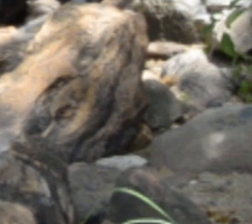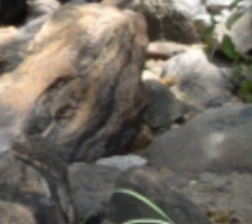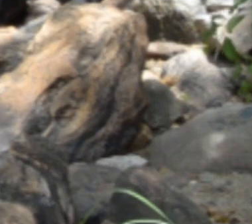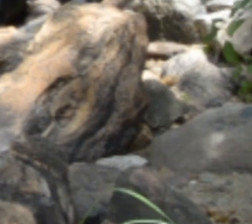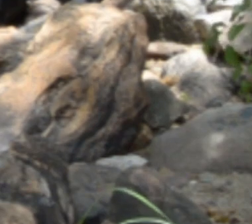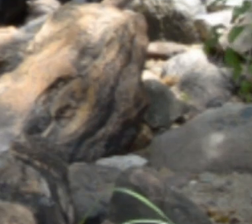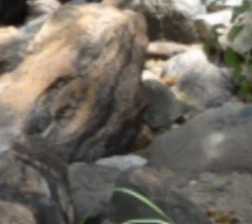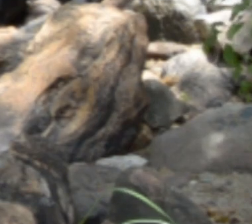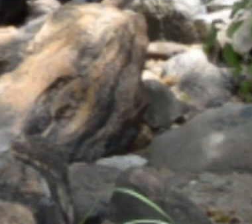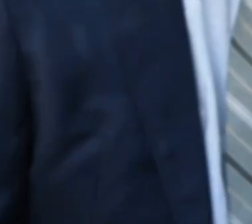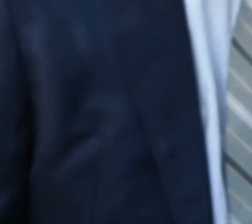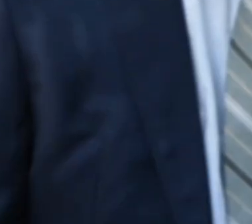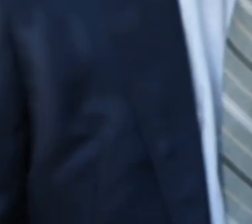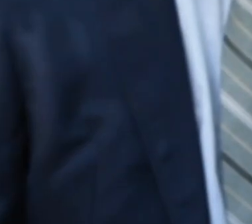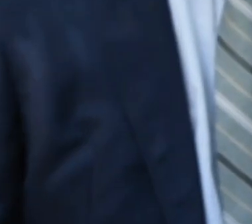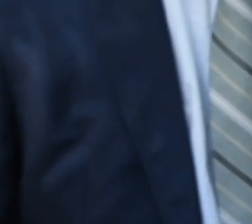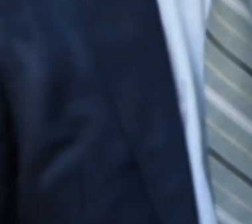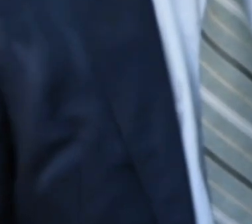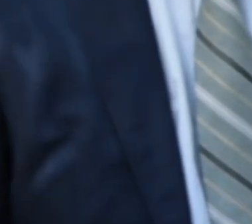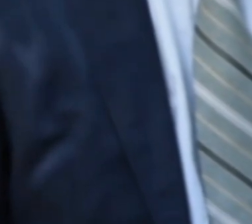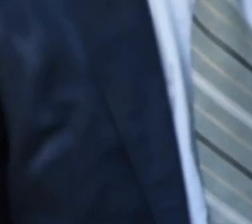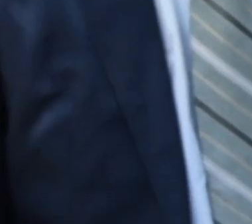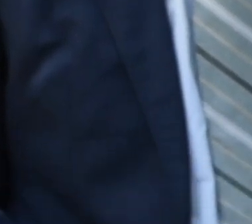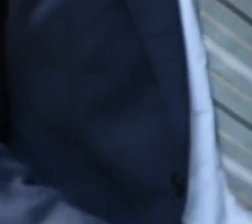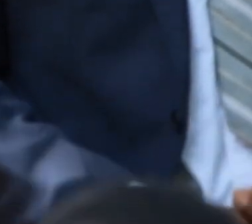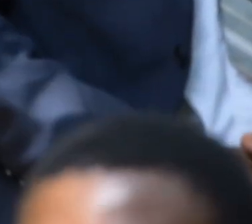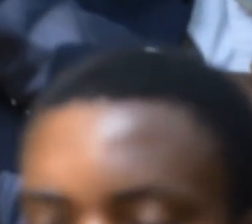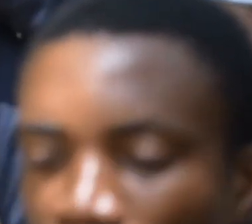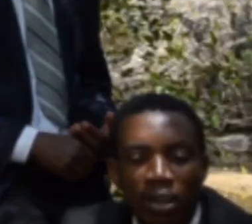Minda yakuipa kwese kwese,